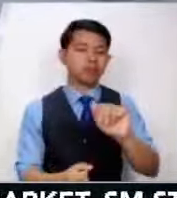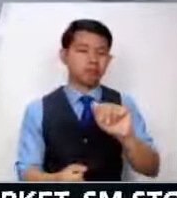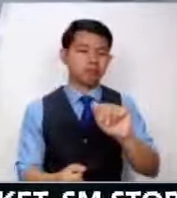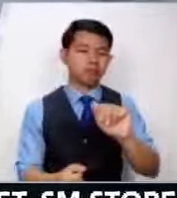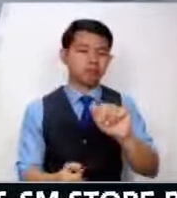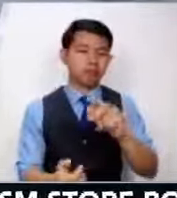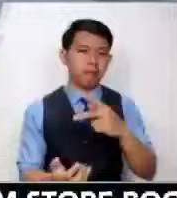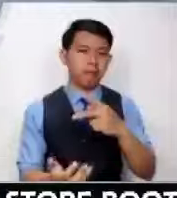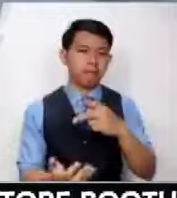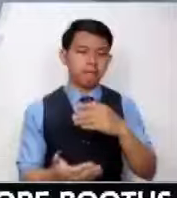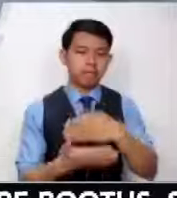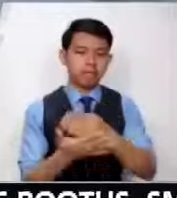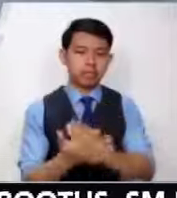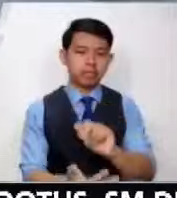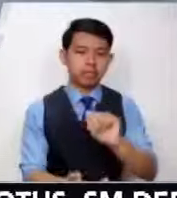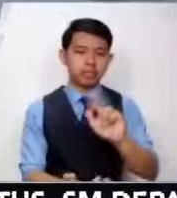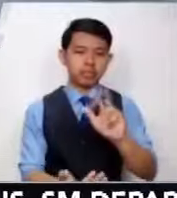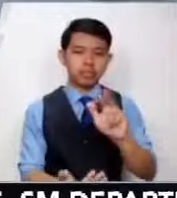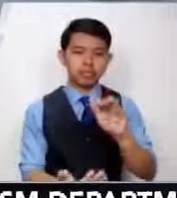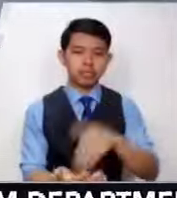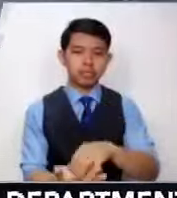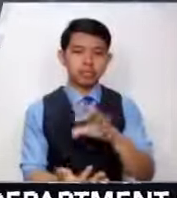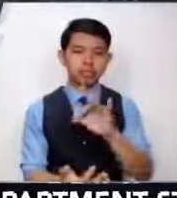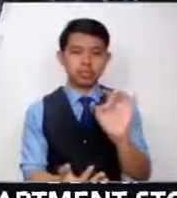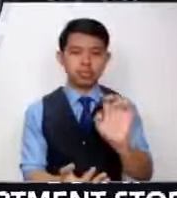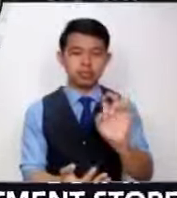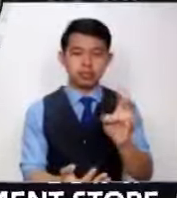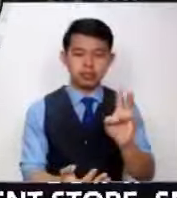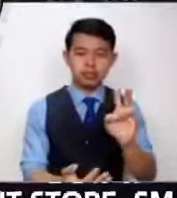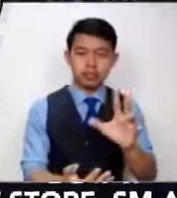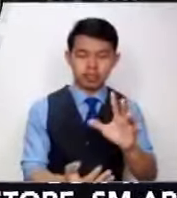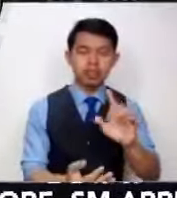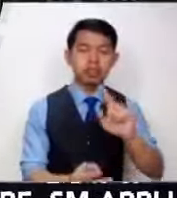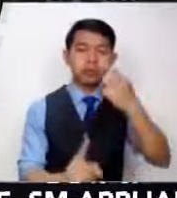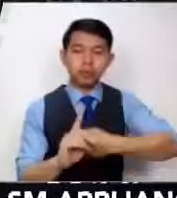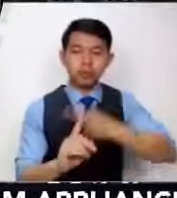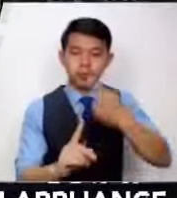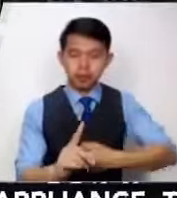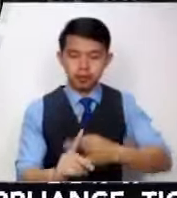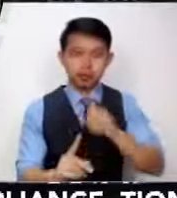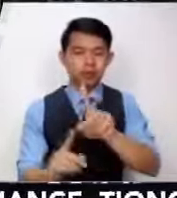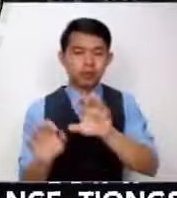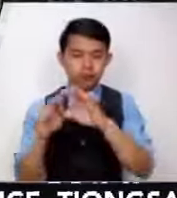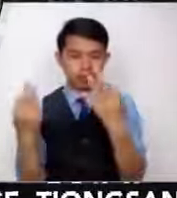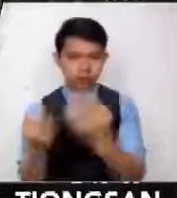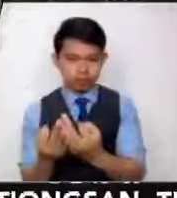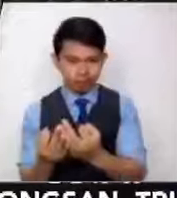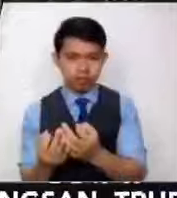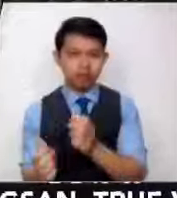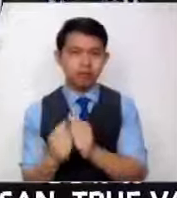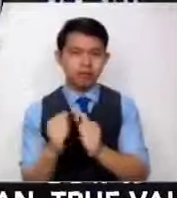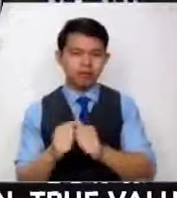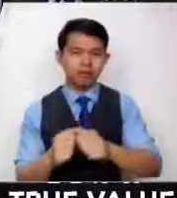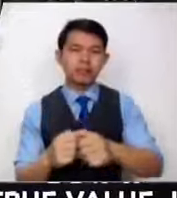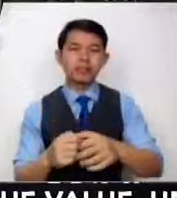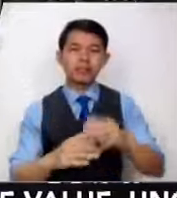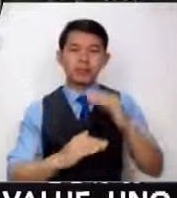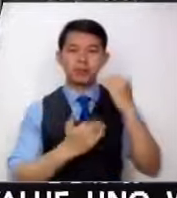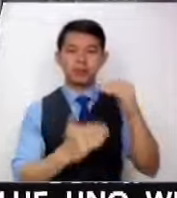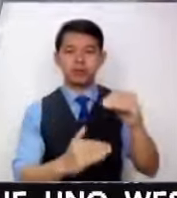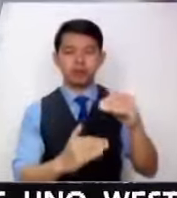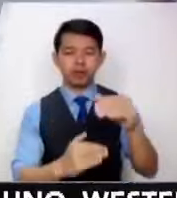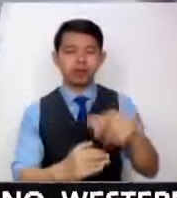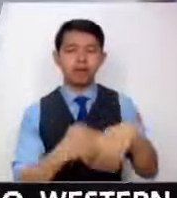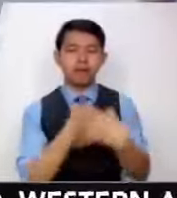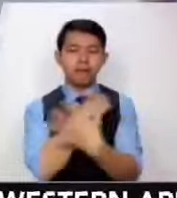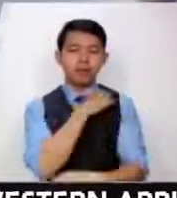13,873 pesos ang kinikita ng isang pamilya kada buwan. Ito yung tinatawag na average poverty threshold. Sabi ng PSA, sapat na